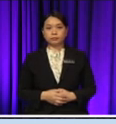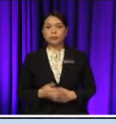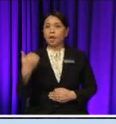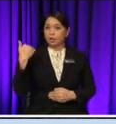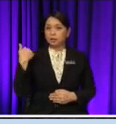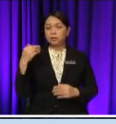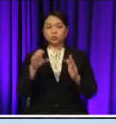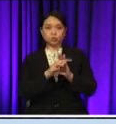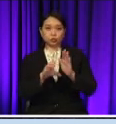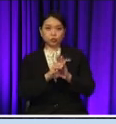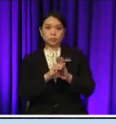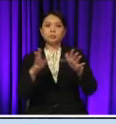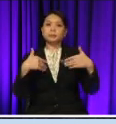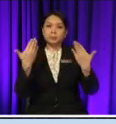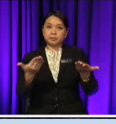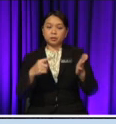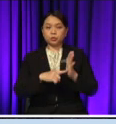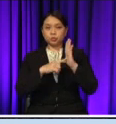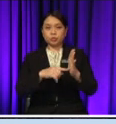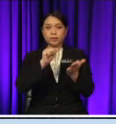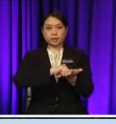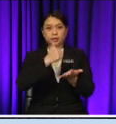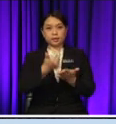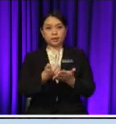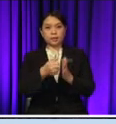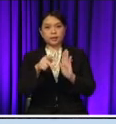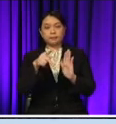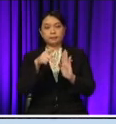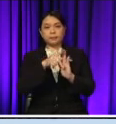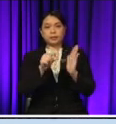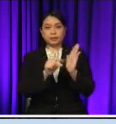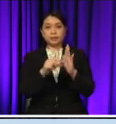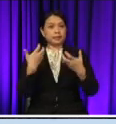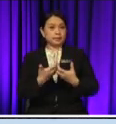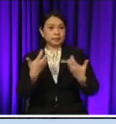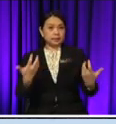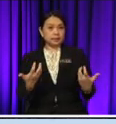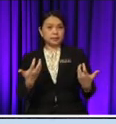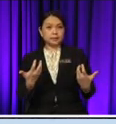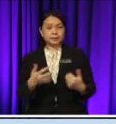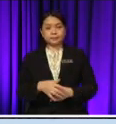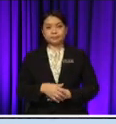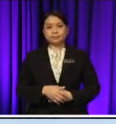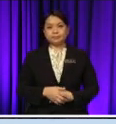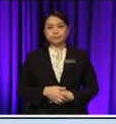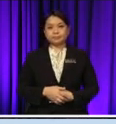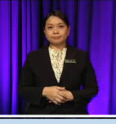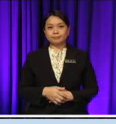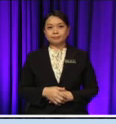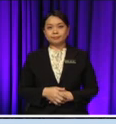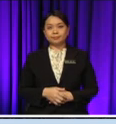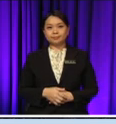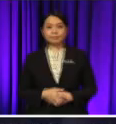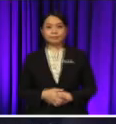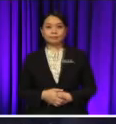rumah Ada yang masih tegar-garuk kepalanya murid-murid di sini masih oke Tidak ada soalnya ini Senyum jadi semua